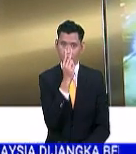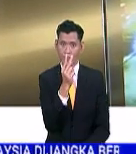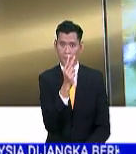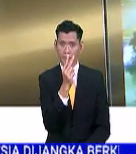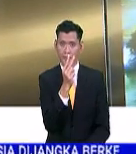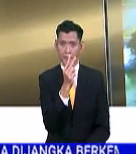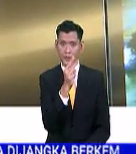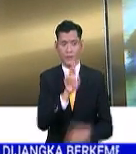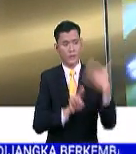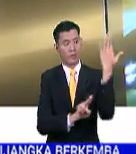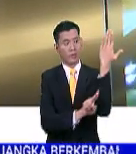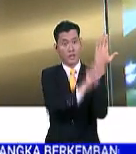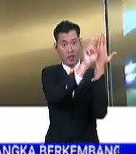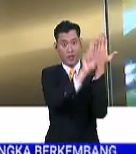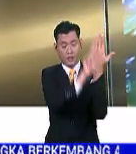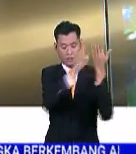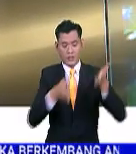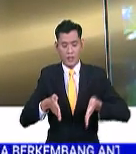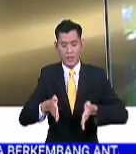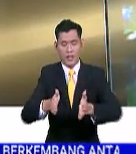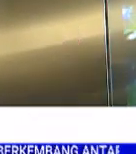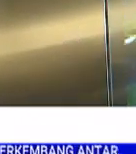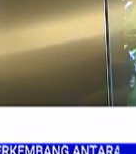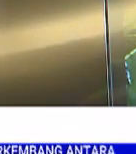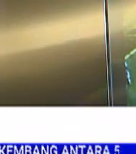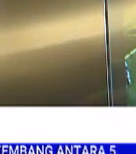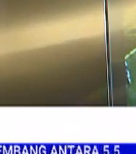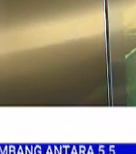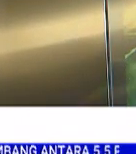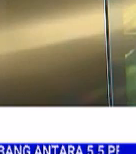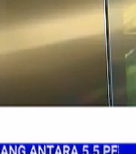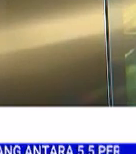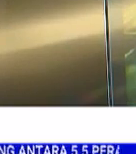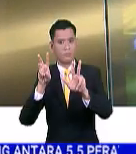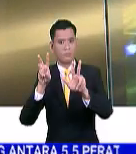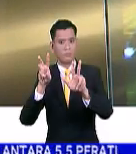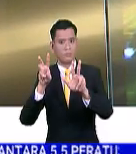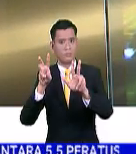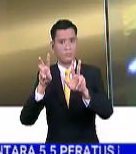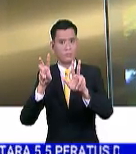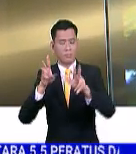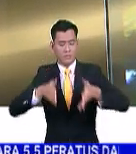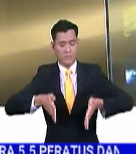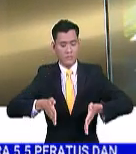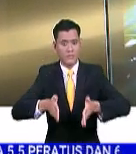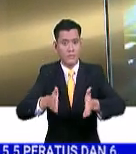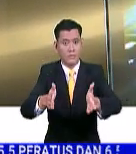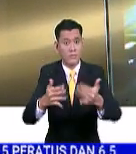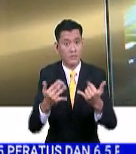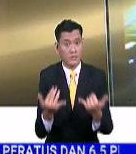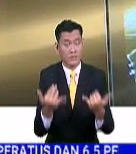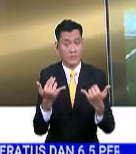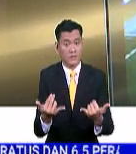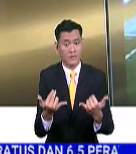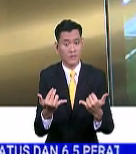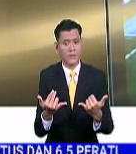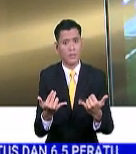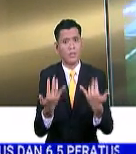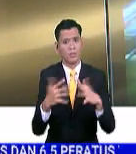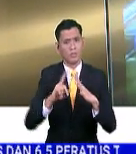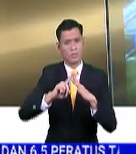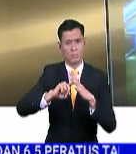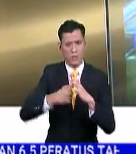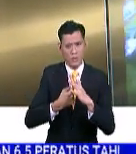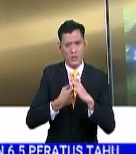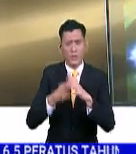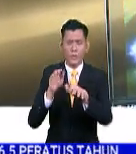utara Tapah di kilometer 33.6, aliran trafik juga ketika ini sudah mulai